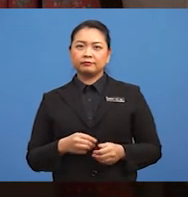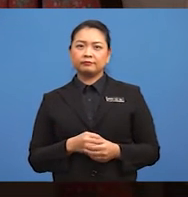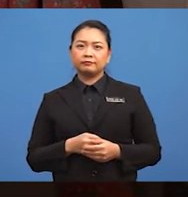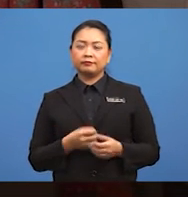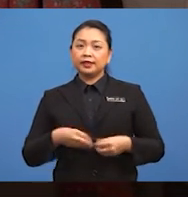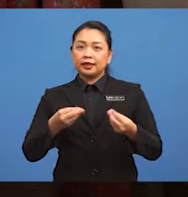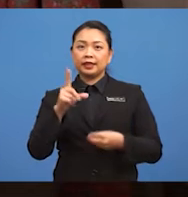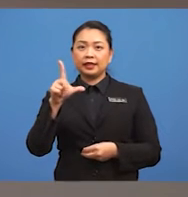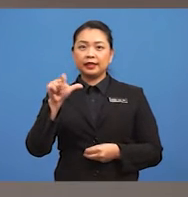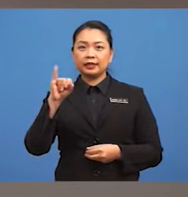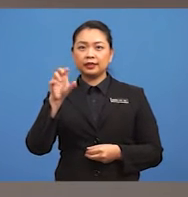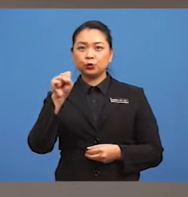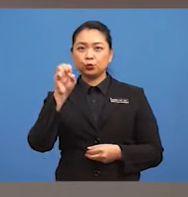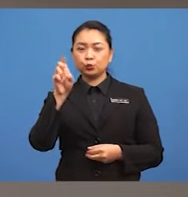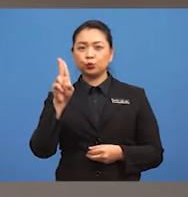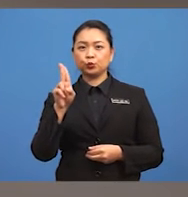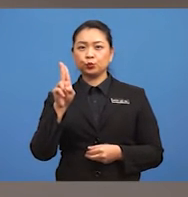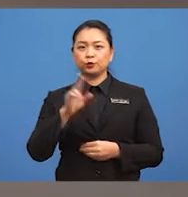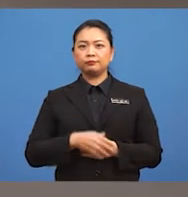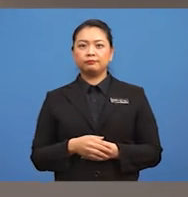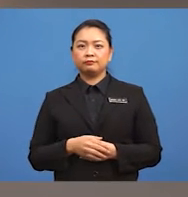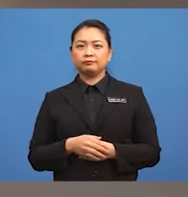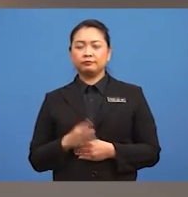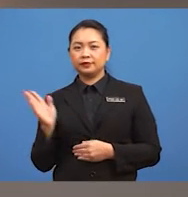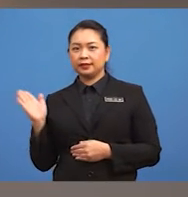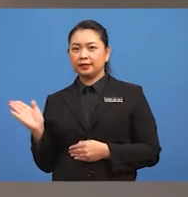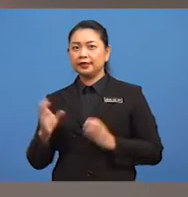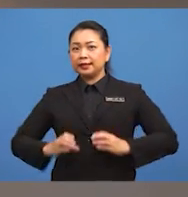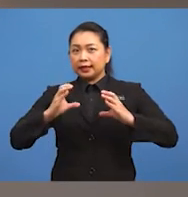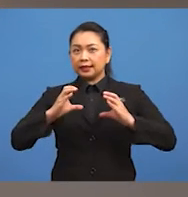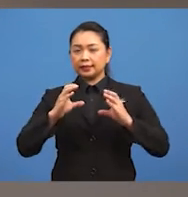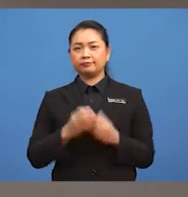menyediakan lisu terbalik.